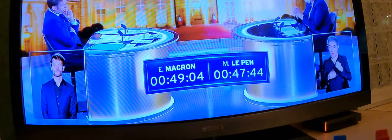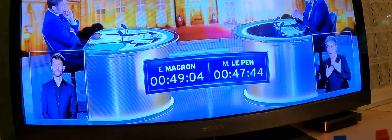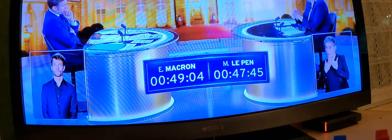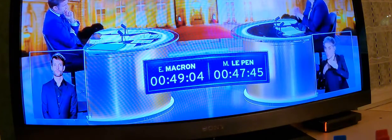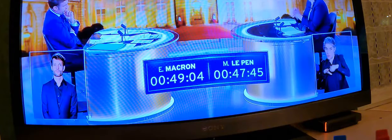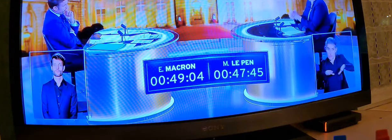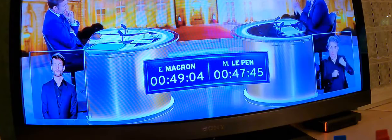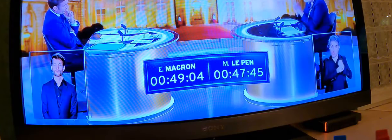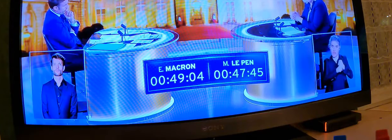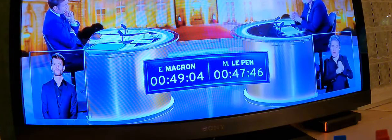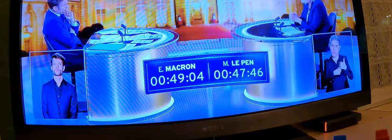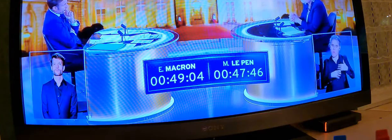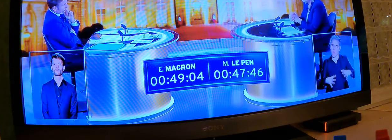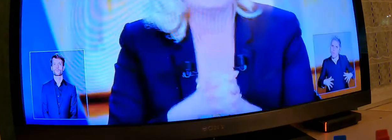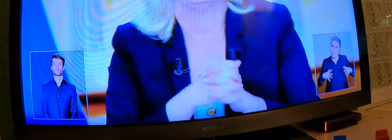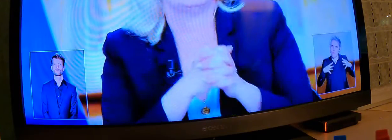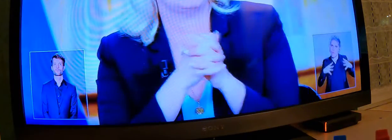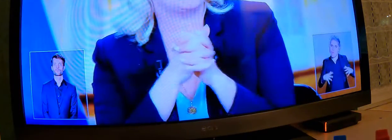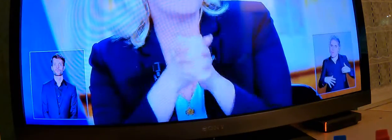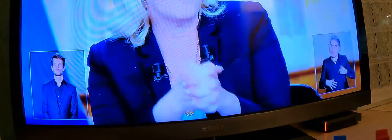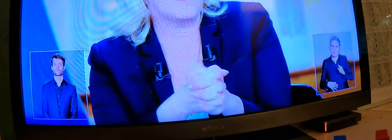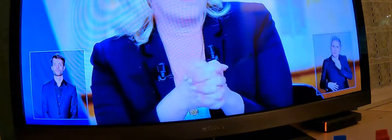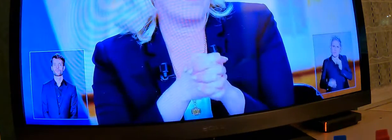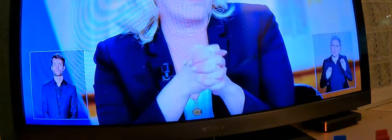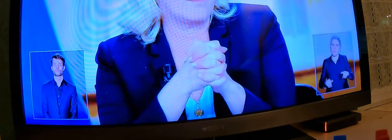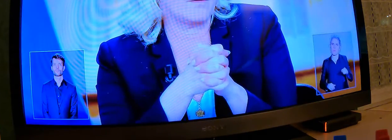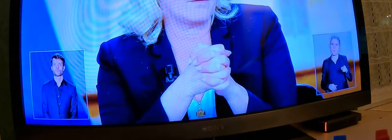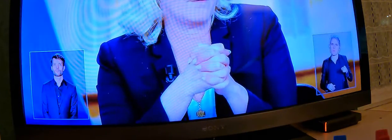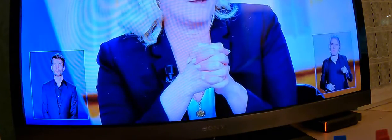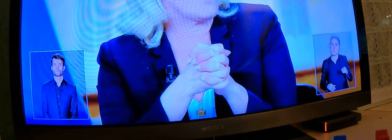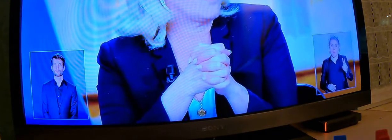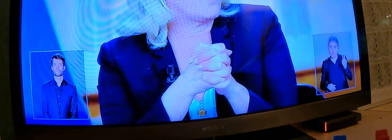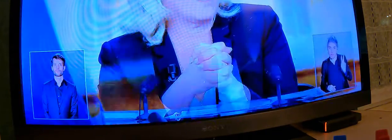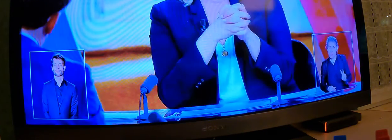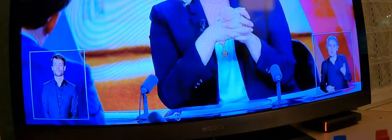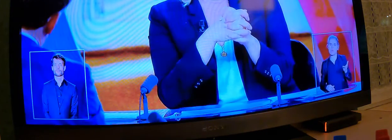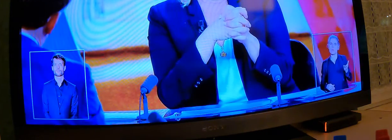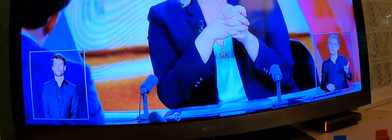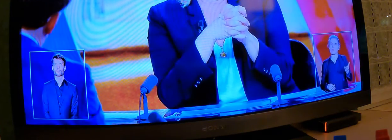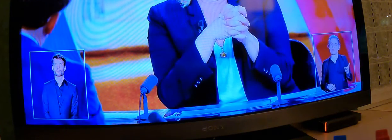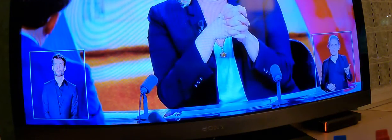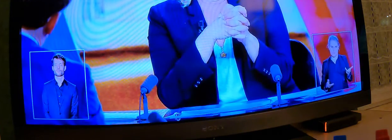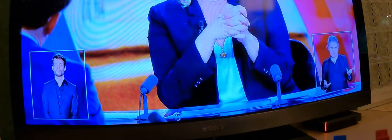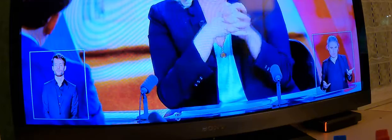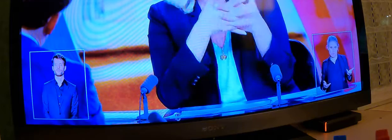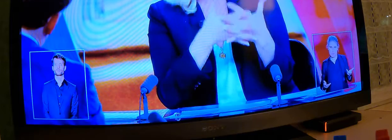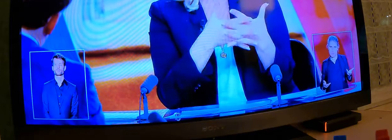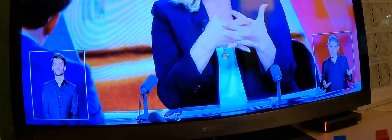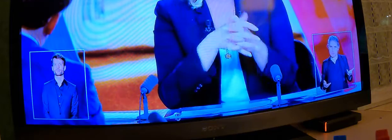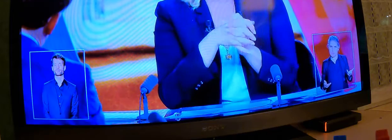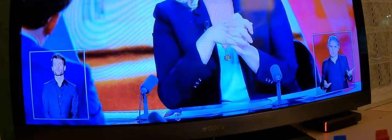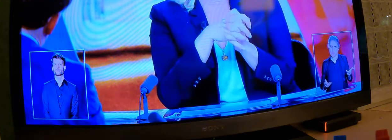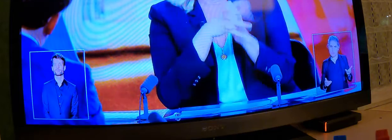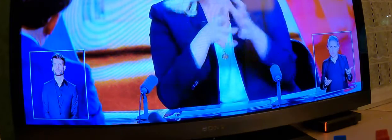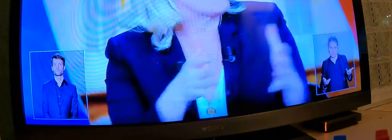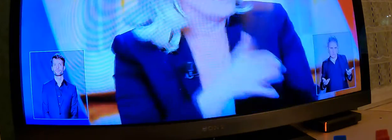tout, faire des études et travailler, c'est pas facile. Et pouvoir faire en sorte de leur